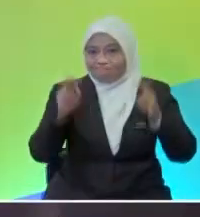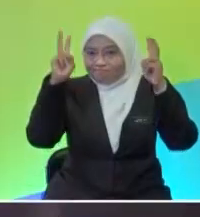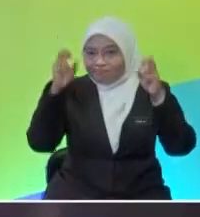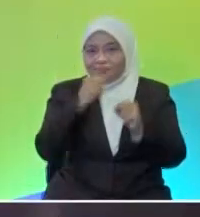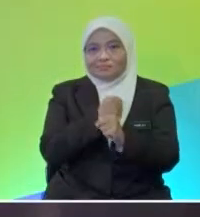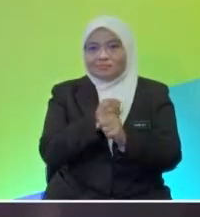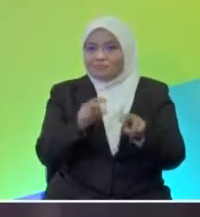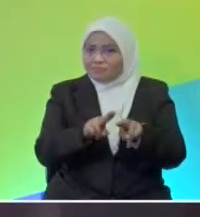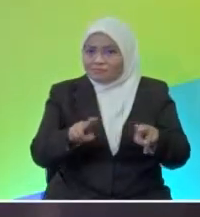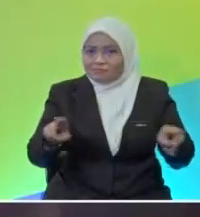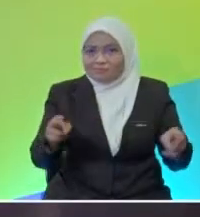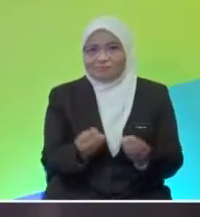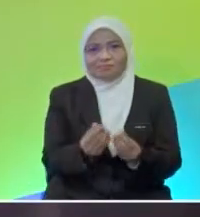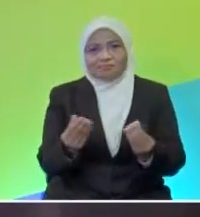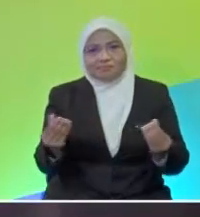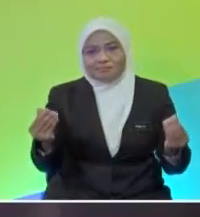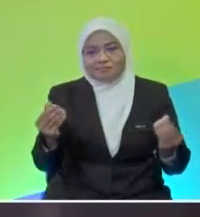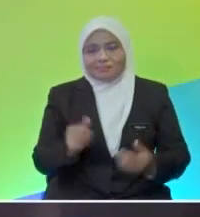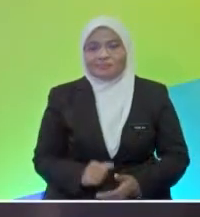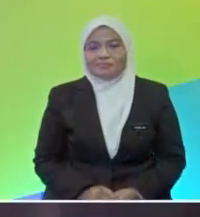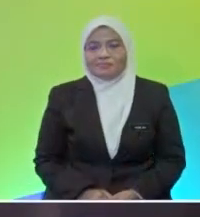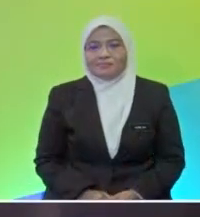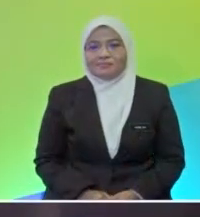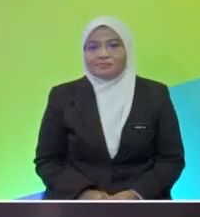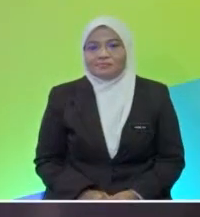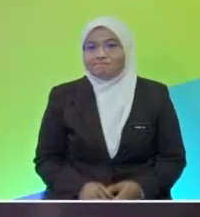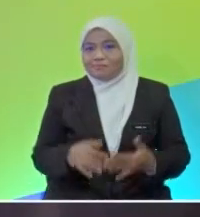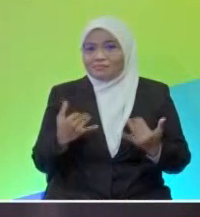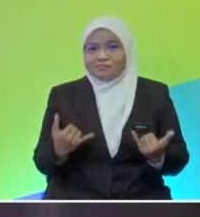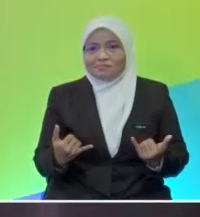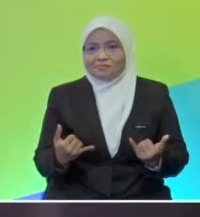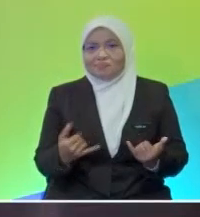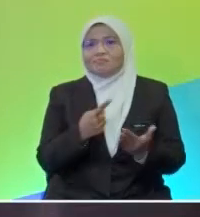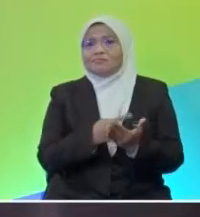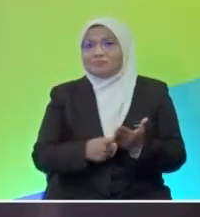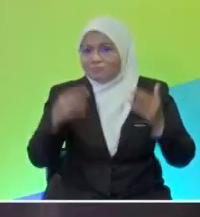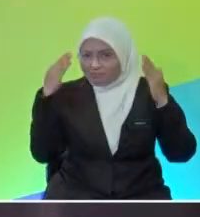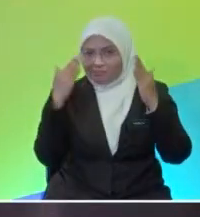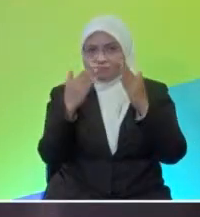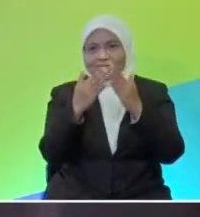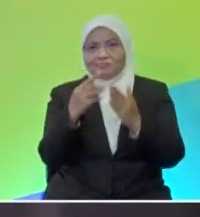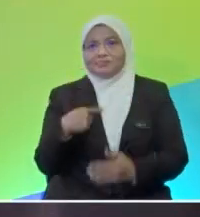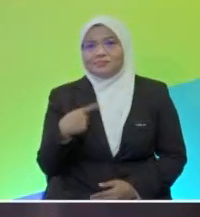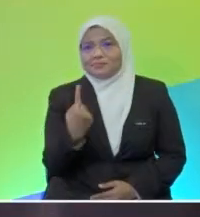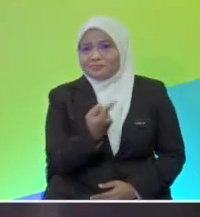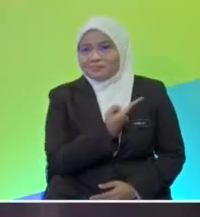nampak banyak jenis alat-alat yang ada di sini oke baik untuk seterusnya Oke